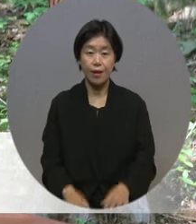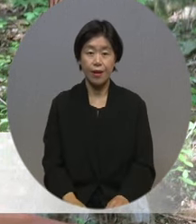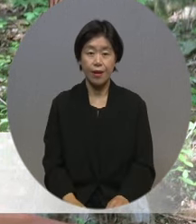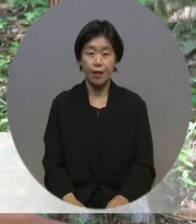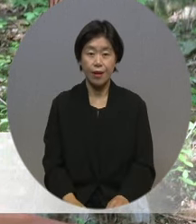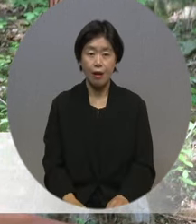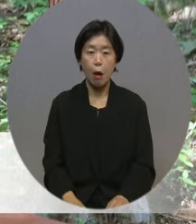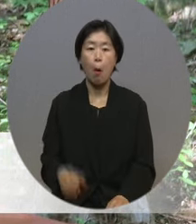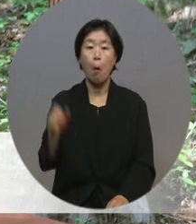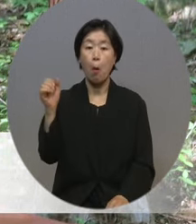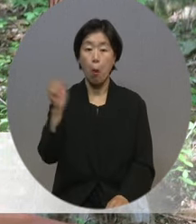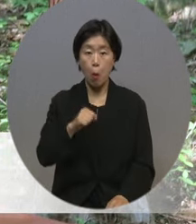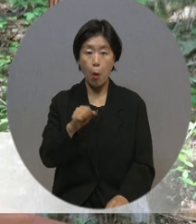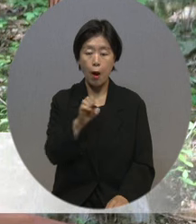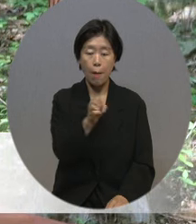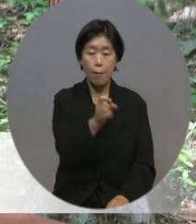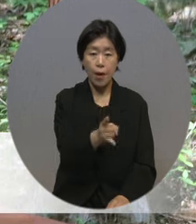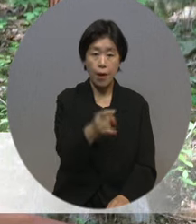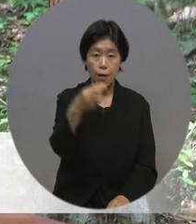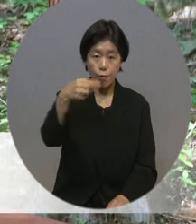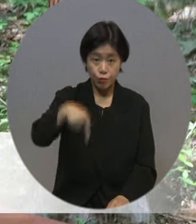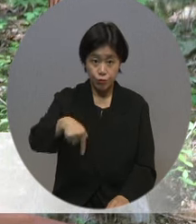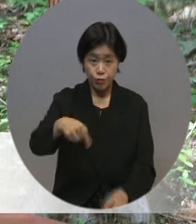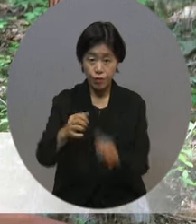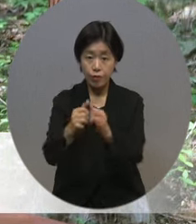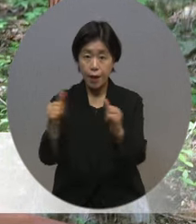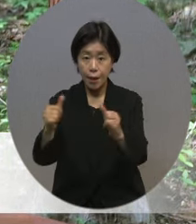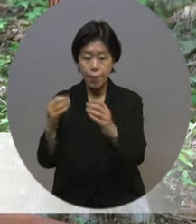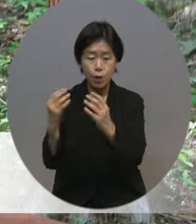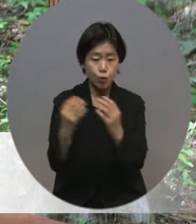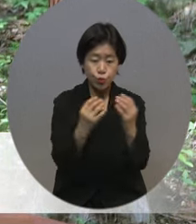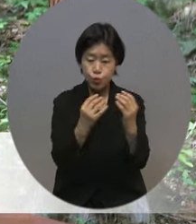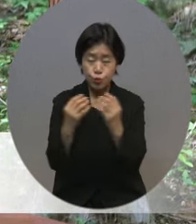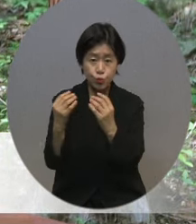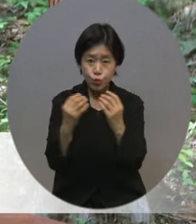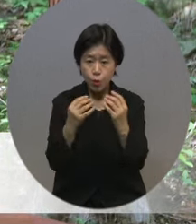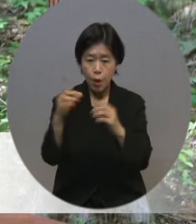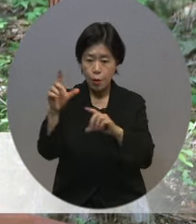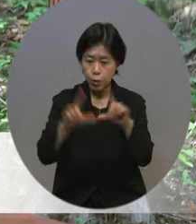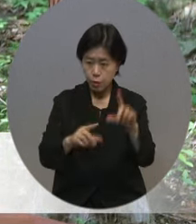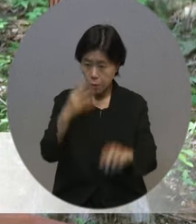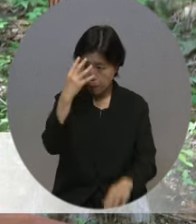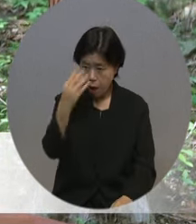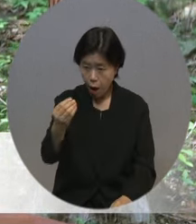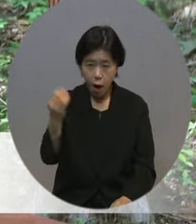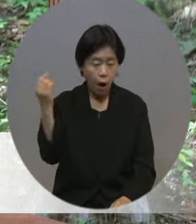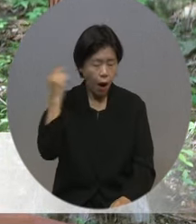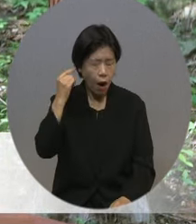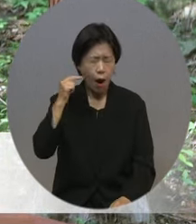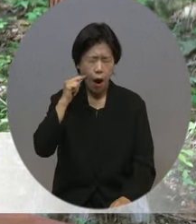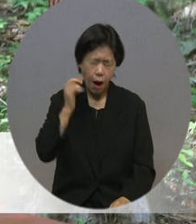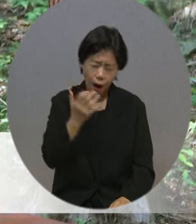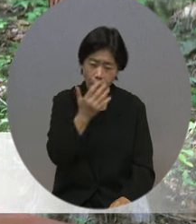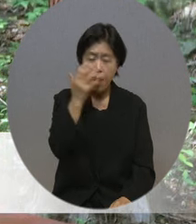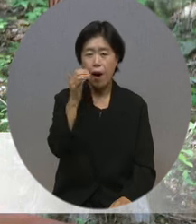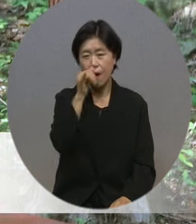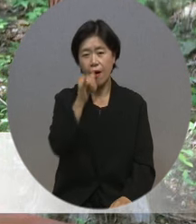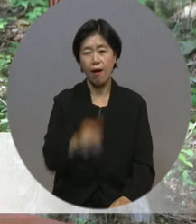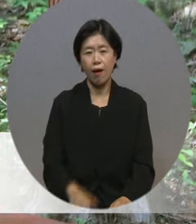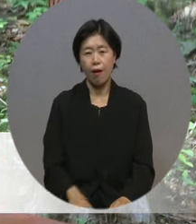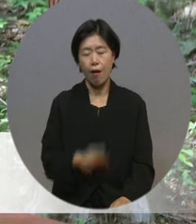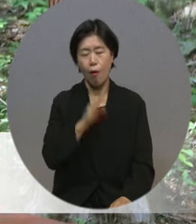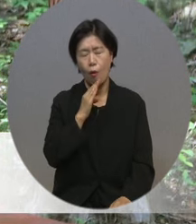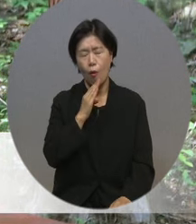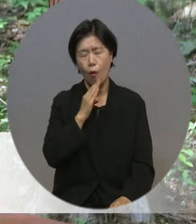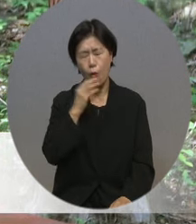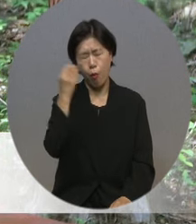이런 악기에 페루 사람들이 연주한 걸 듣게 됐어요. 그 선율이 너무 소울이 있고 목가적이고 영롱한